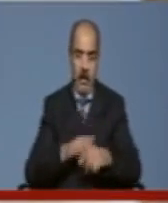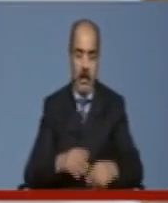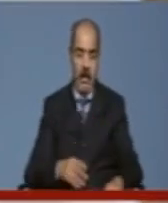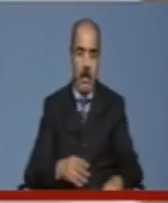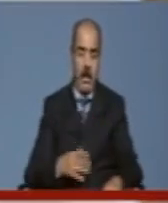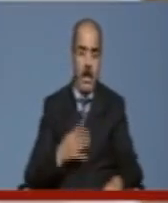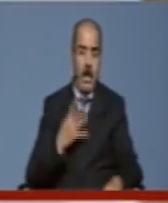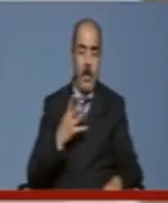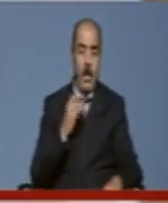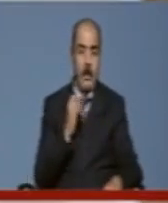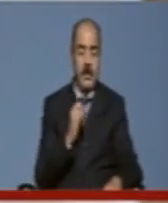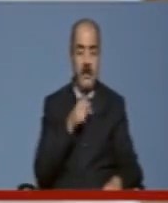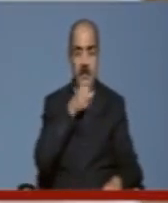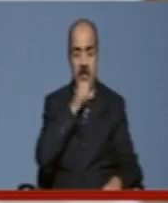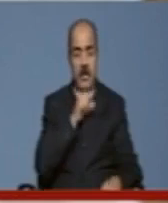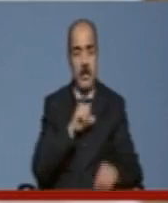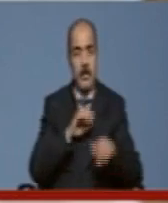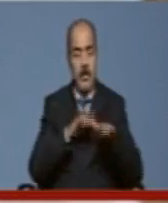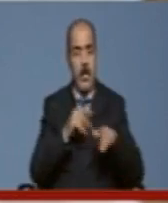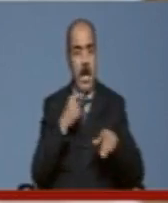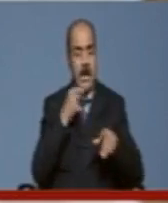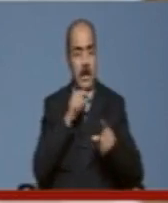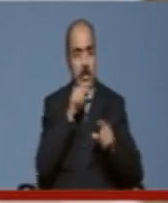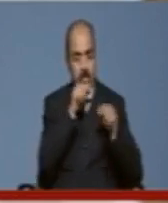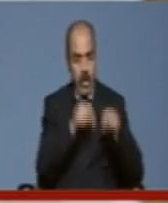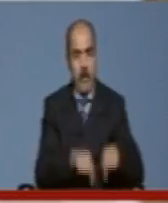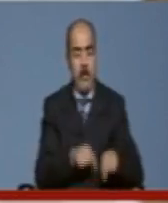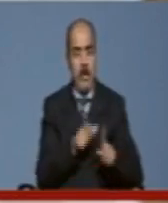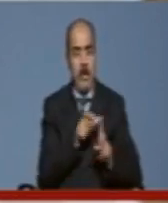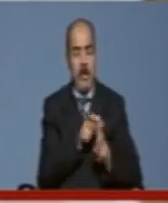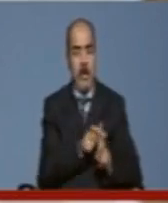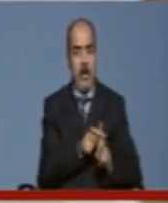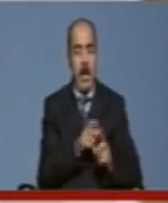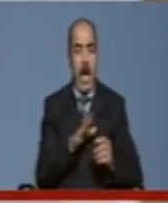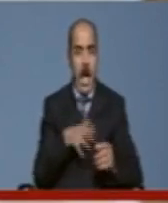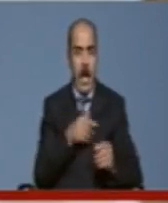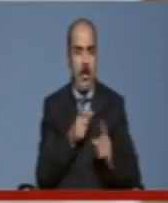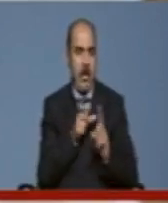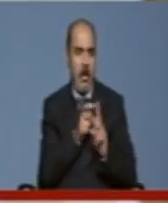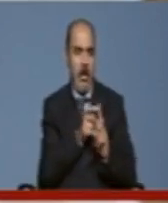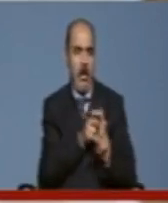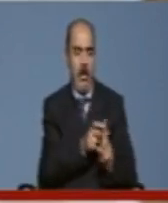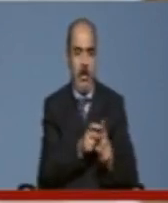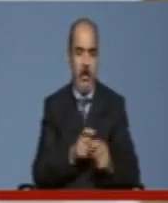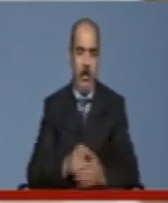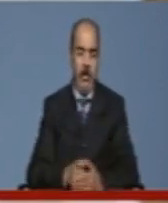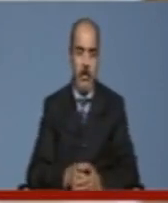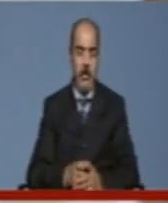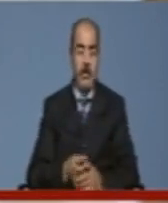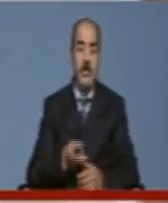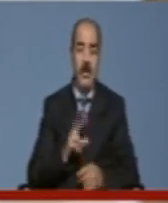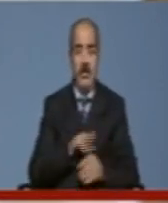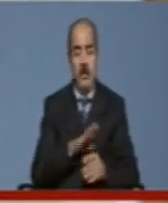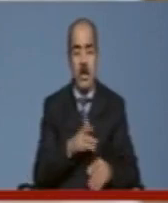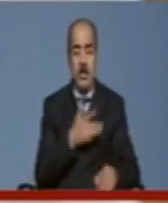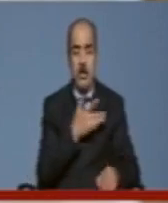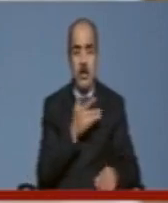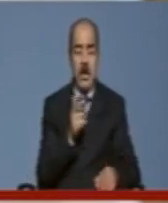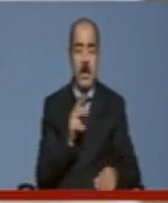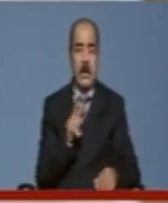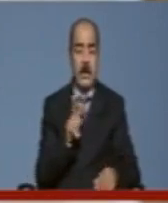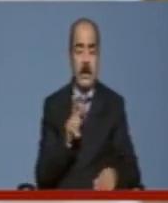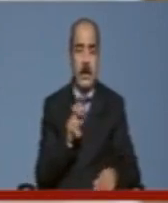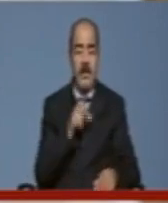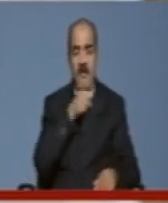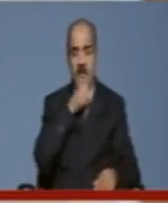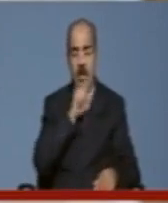54 مواطن فرنسي في غزة اليوم ونريد حمايتهم. هناك حوالي 170